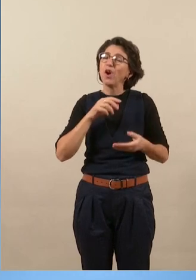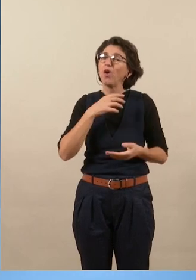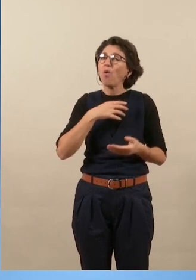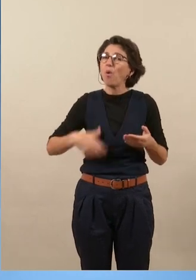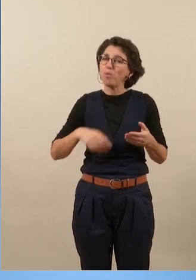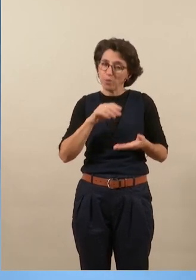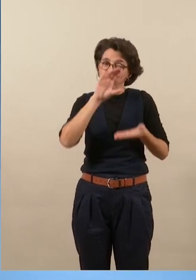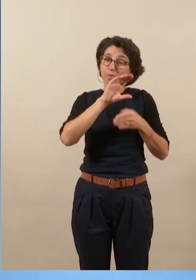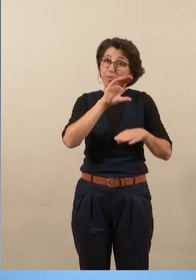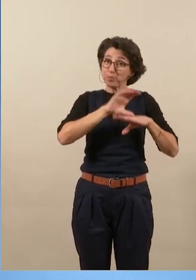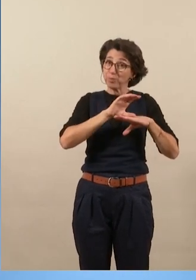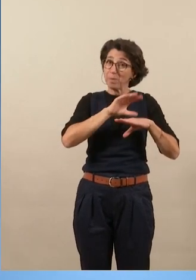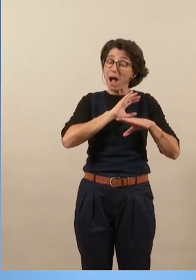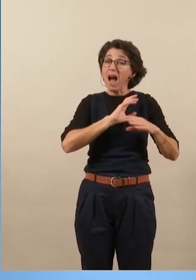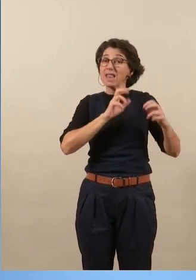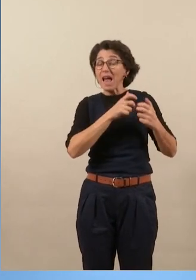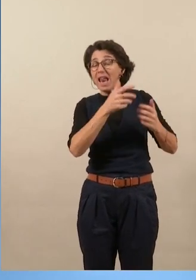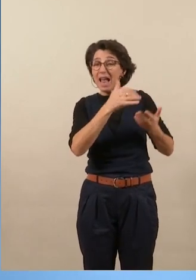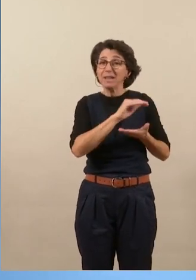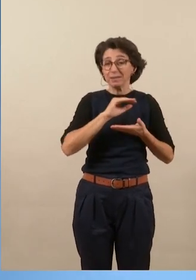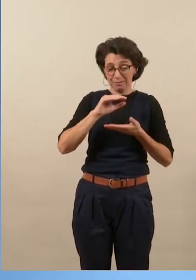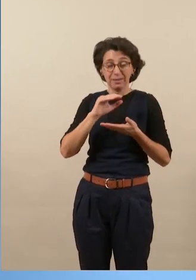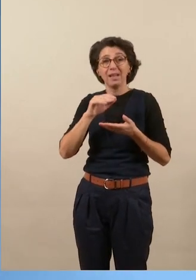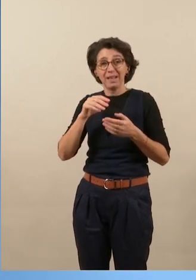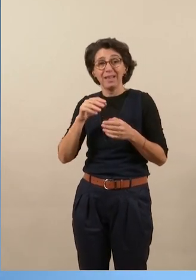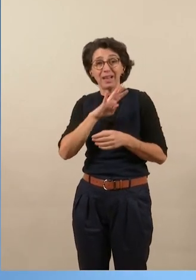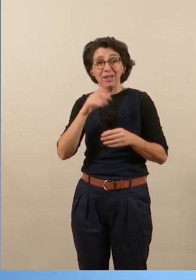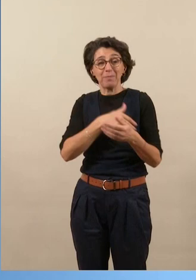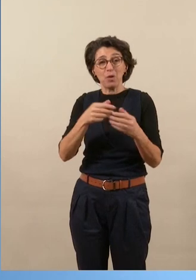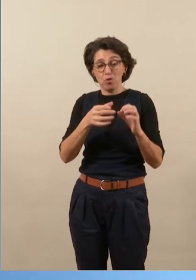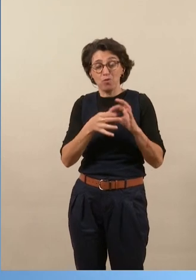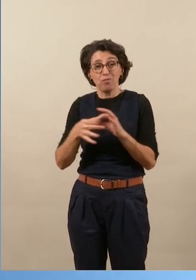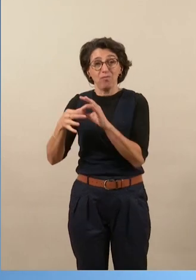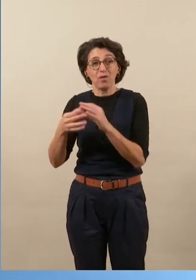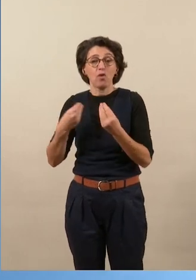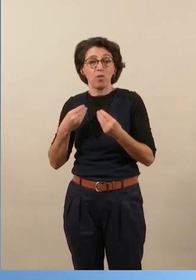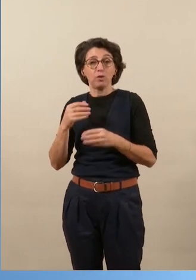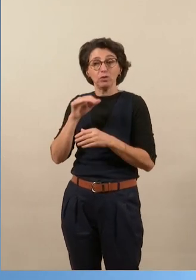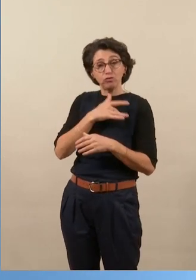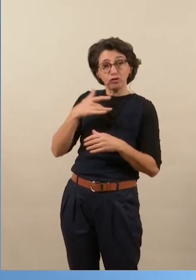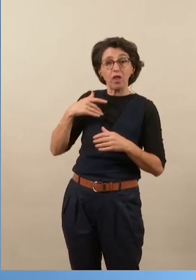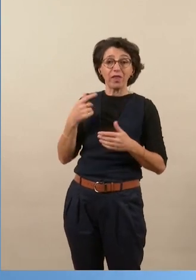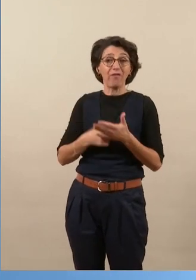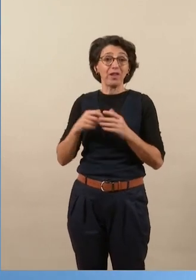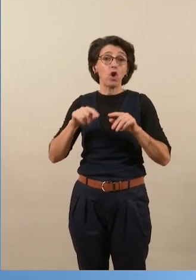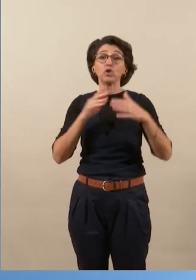servir à s'assurer d'une bonne santé financière derrière les grandes expressions l'accélération des investissements de